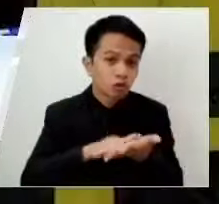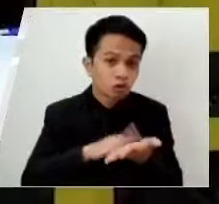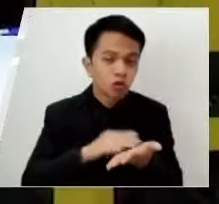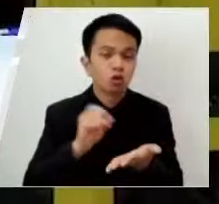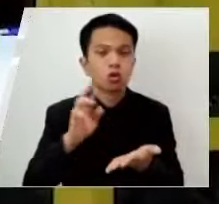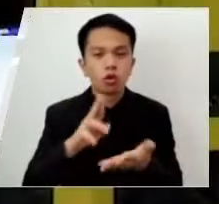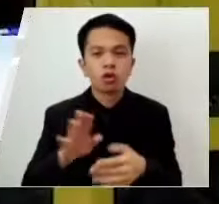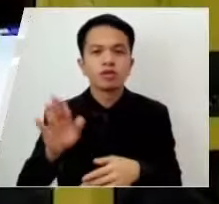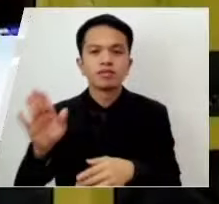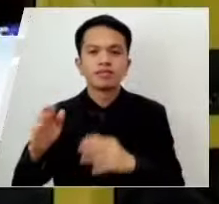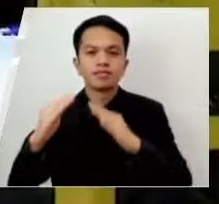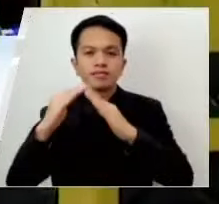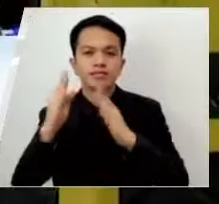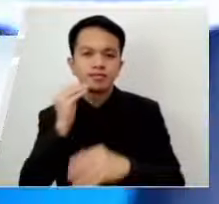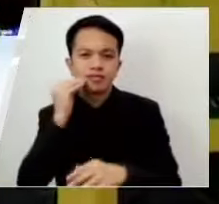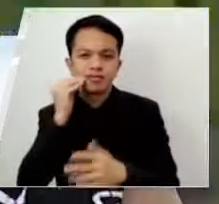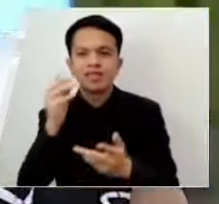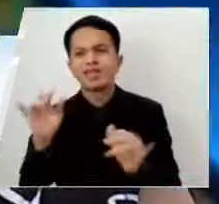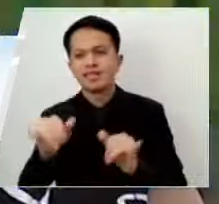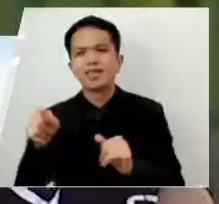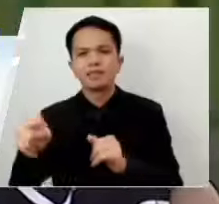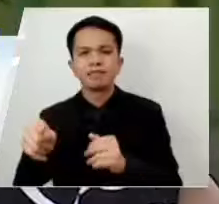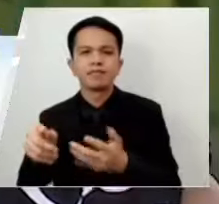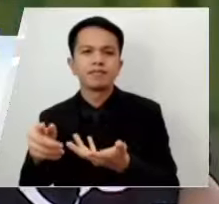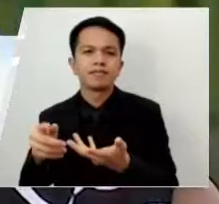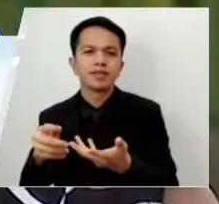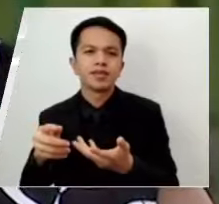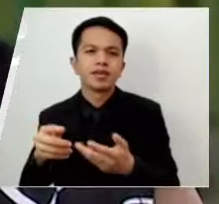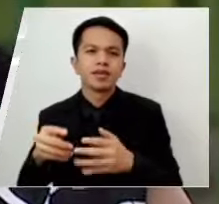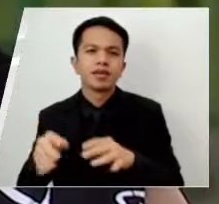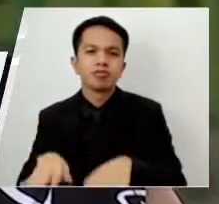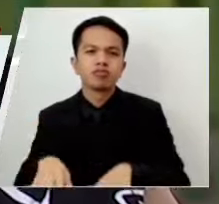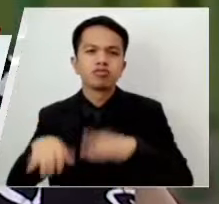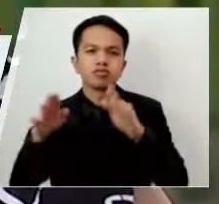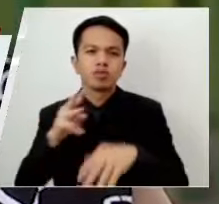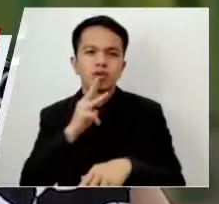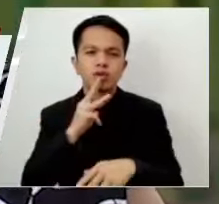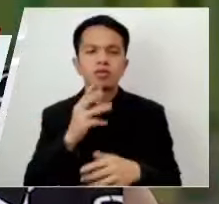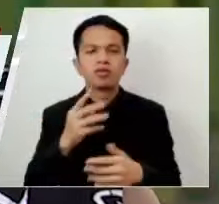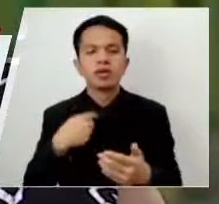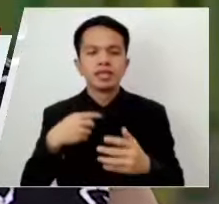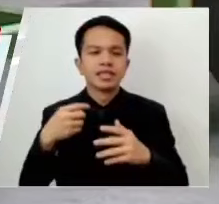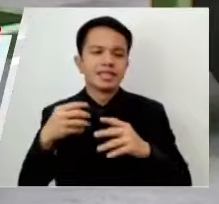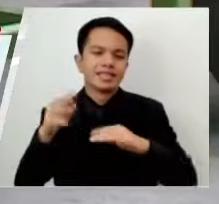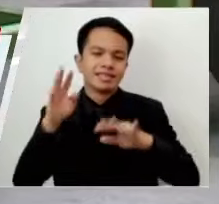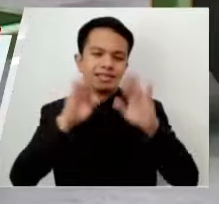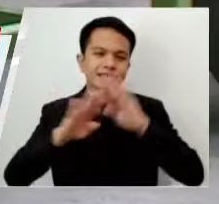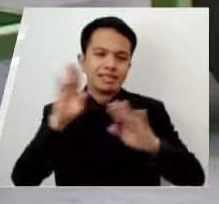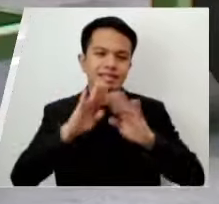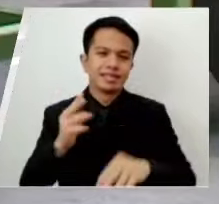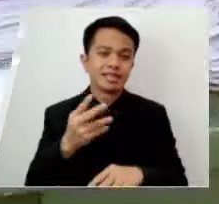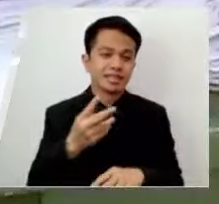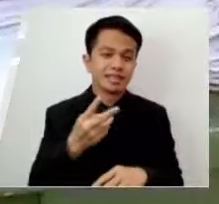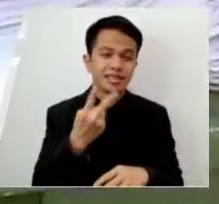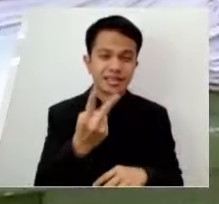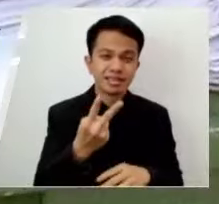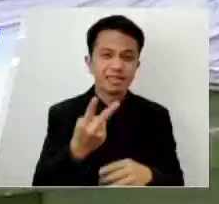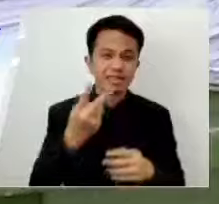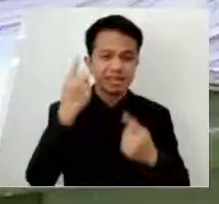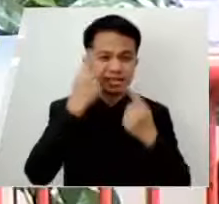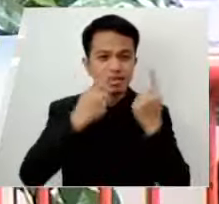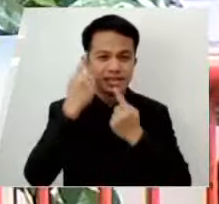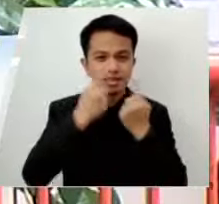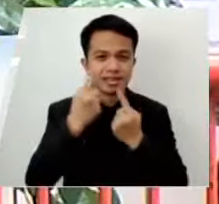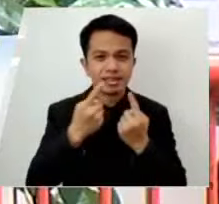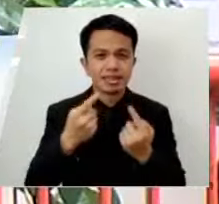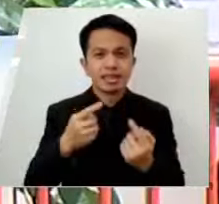bahay na nalubog din sa baha. Ang hirap po kasi dalawa yung iniisip mo tapos nagkataon din po grade